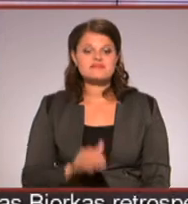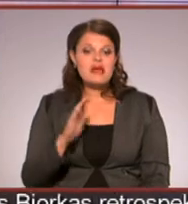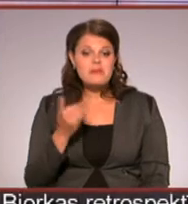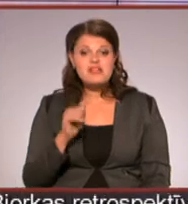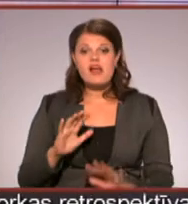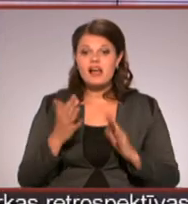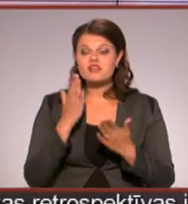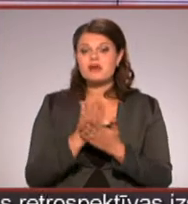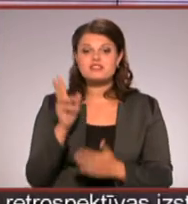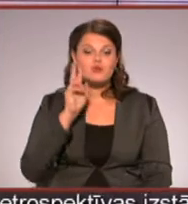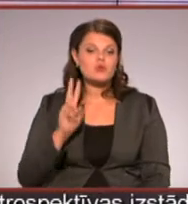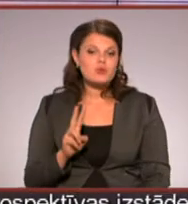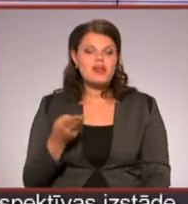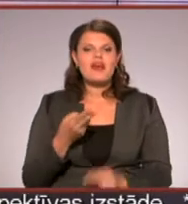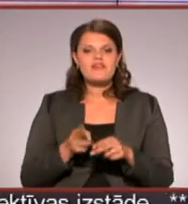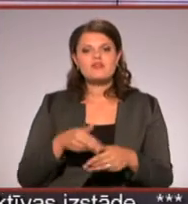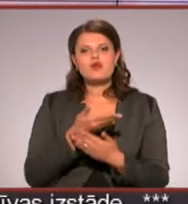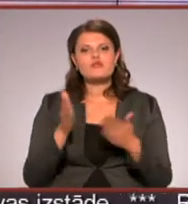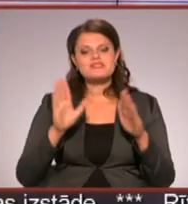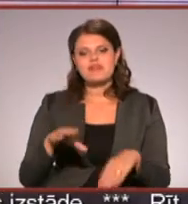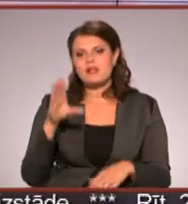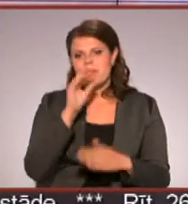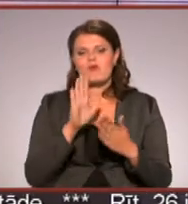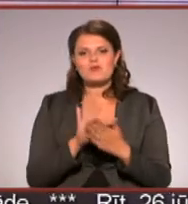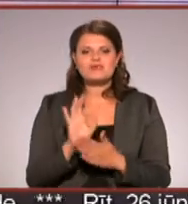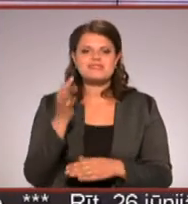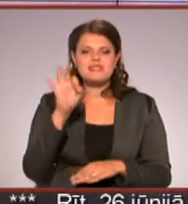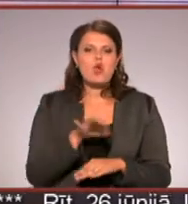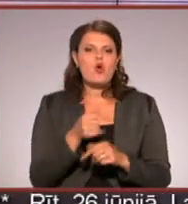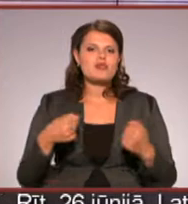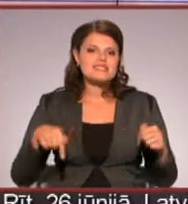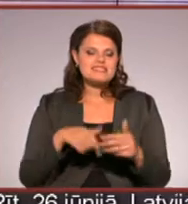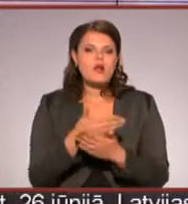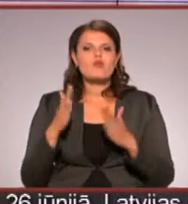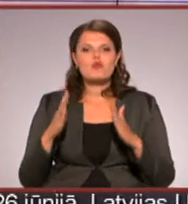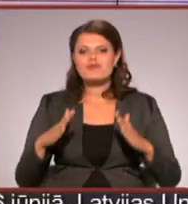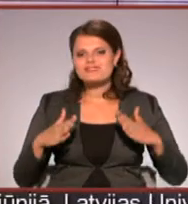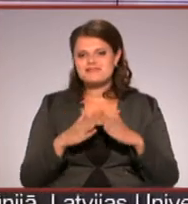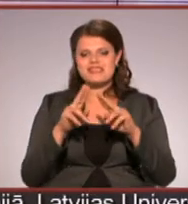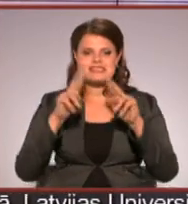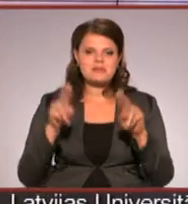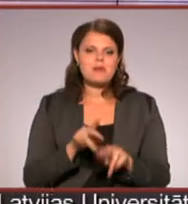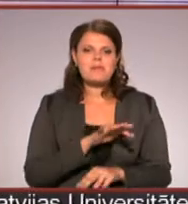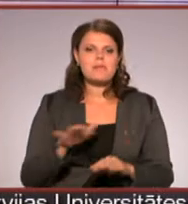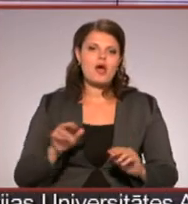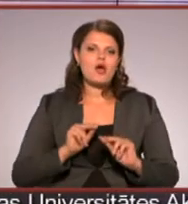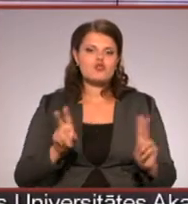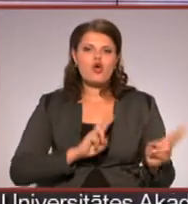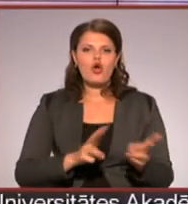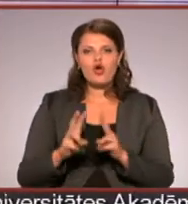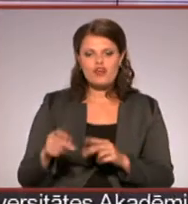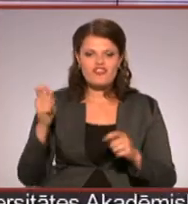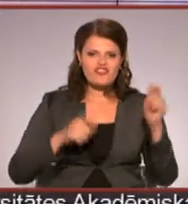Bet, ja gadījumā esat Jūrmalas pusē, tad jūs vēl varat pagūt šovakar uz Dzintaru koncertzāli, kur būs svinīgais starptautiskā bērnu horeogrāfijas